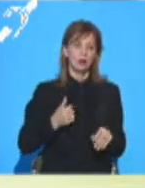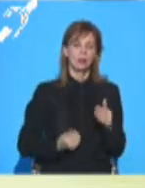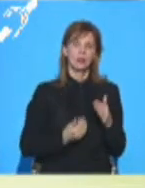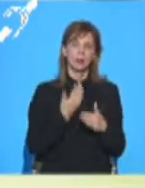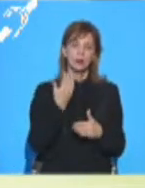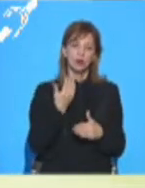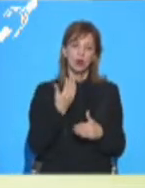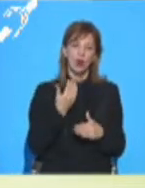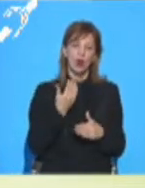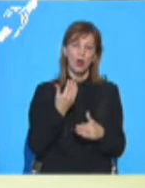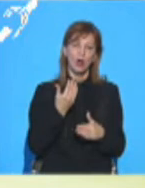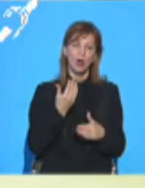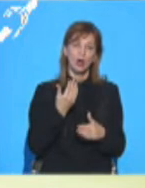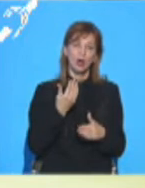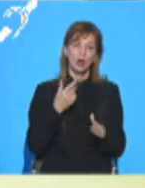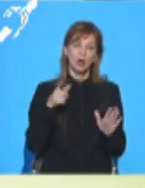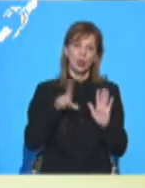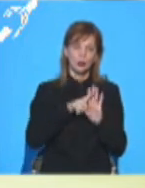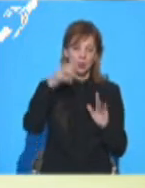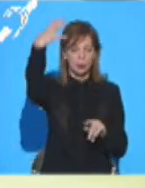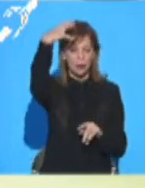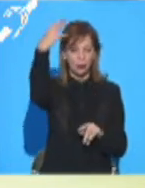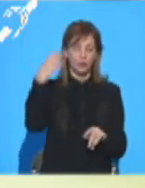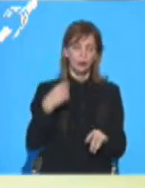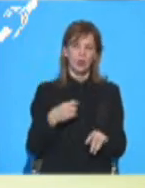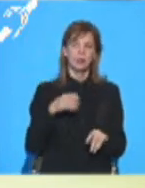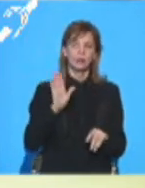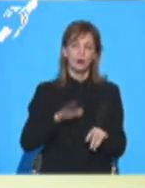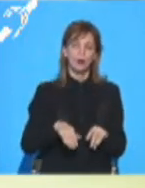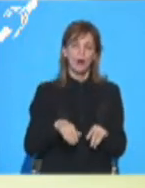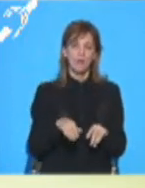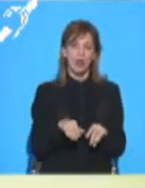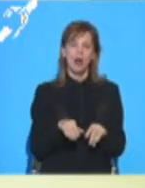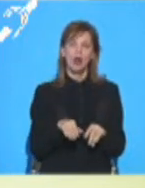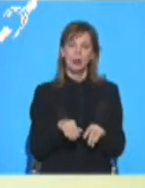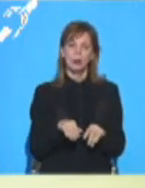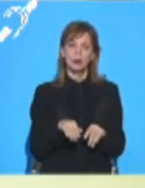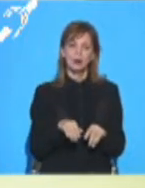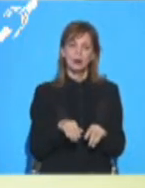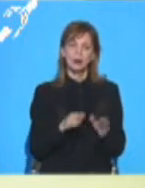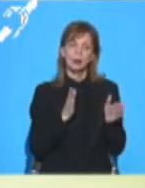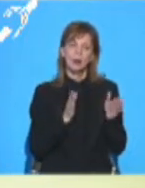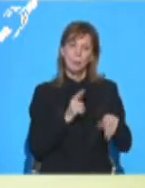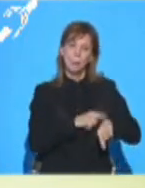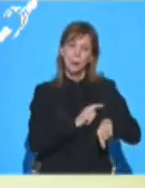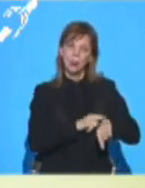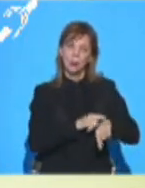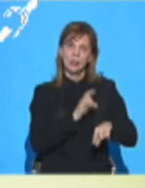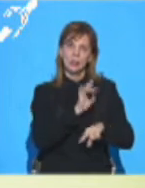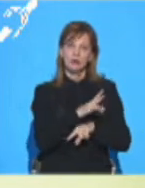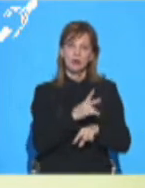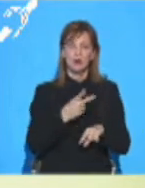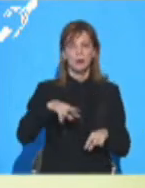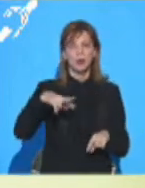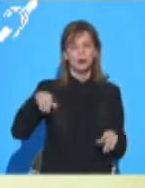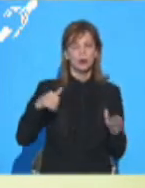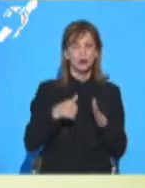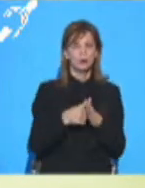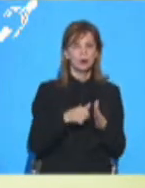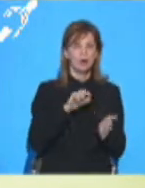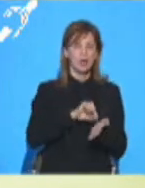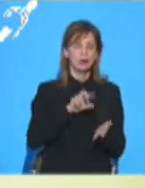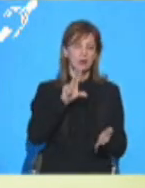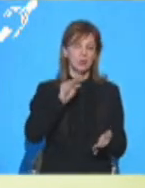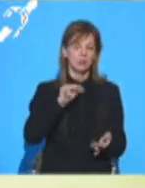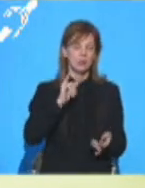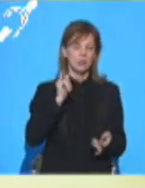care va apărea zilele următoare, sigur vom avea perioada de vânzare va fi prelungită până la 30 iunie, în așa fel